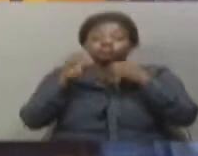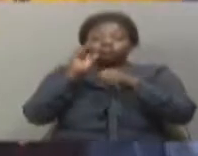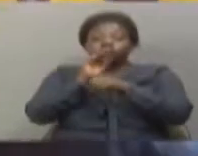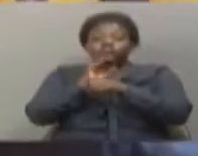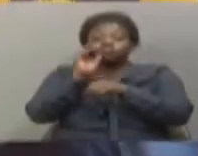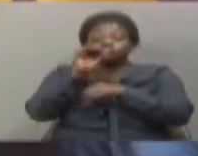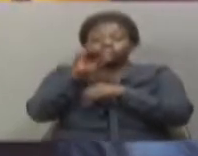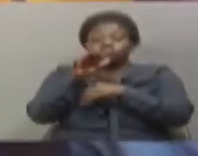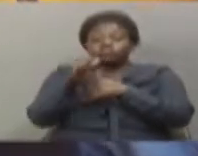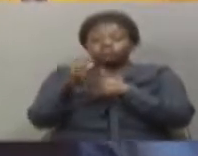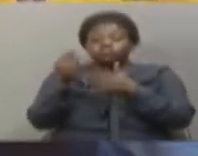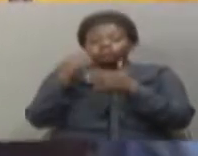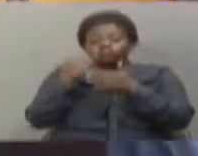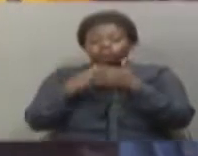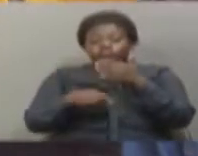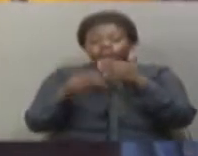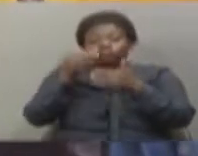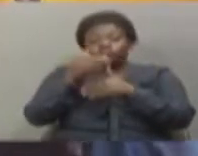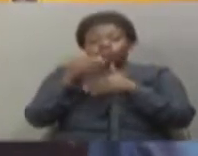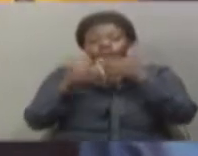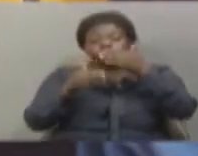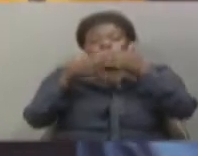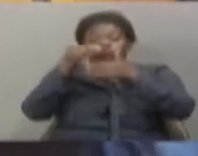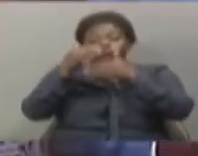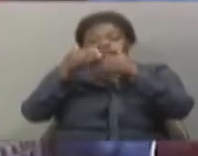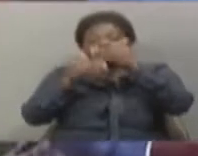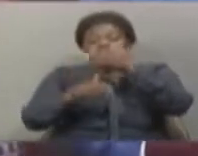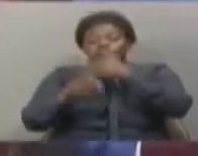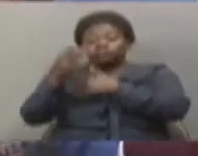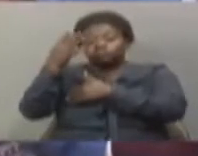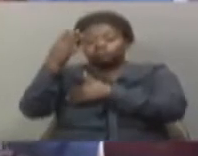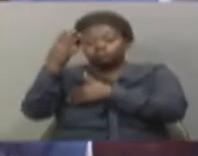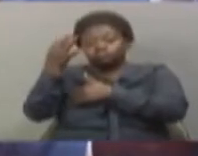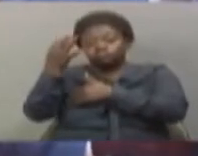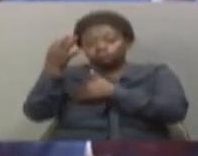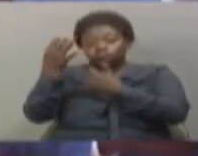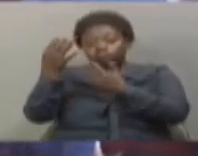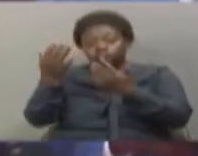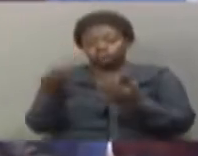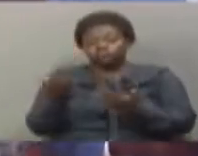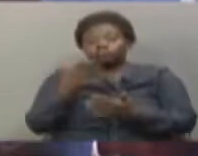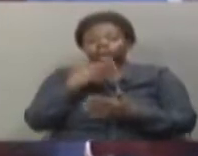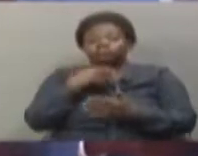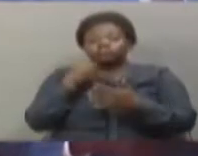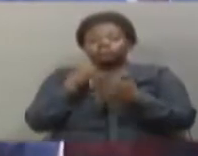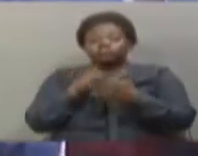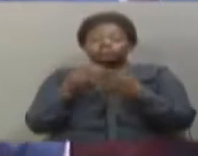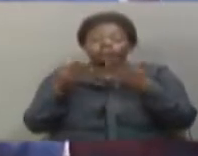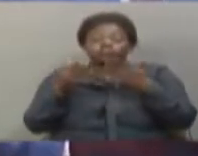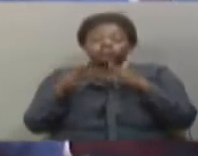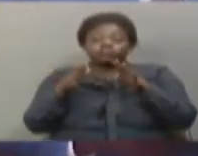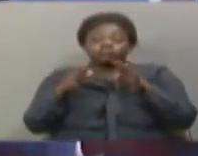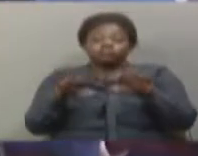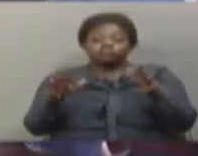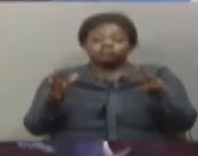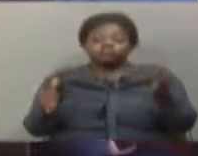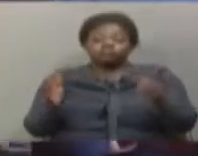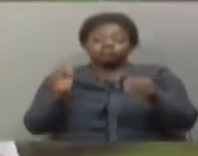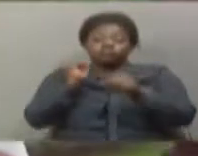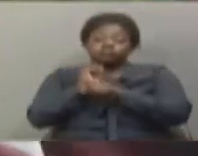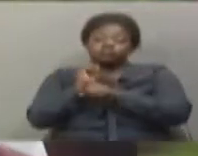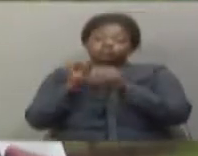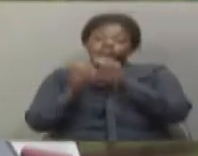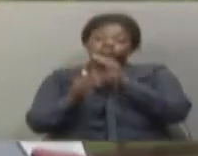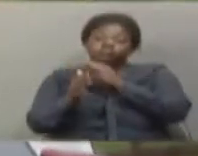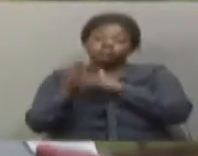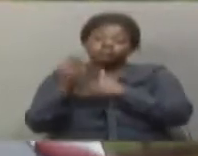Mulondo ategeeza nti baakuzimba kalina ey'emyaliiro esatu nga na bwe kityo bakyetaaga ensimbi okumaliriza omulimu gw'Omukama.